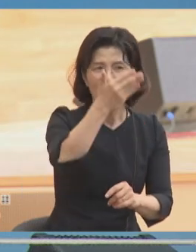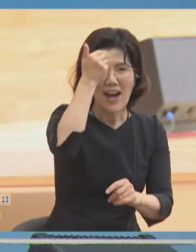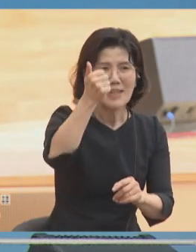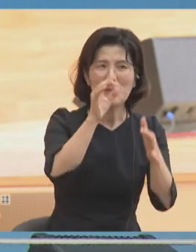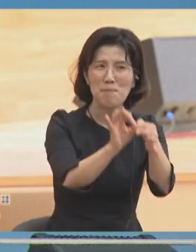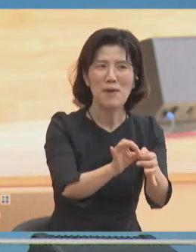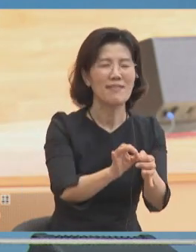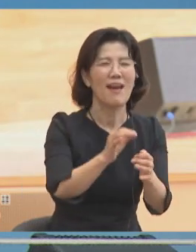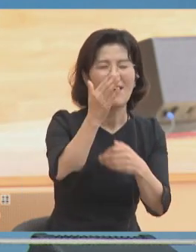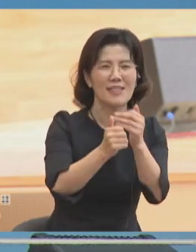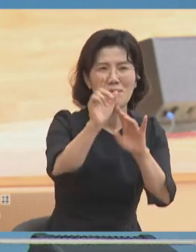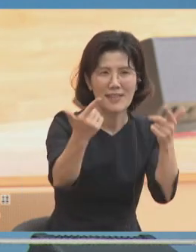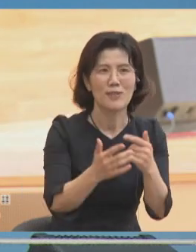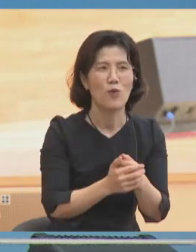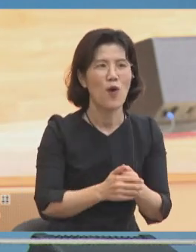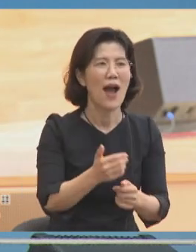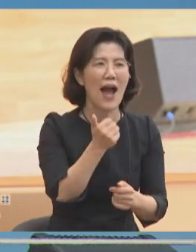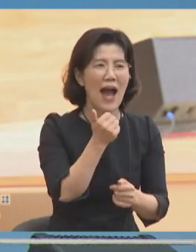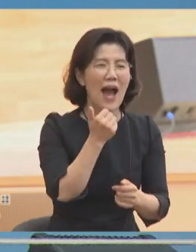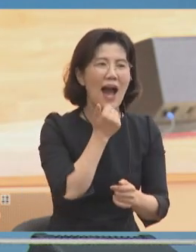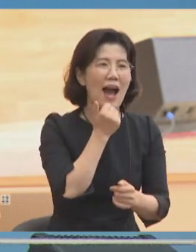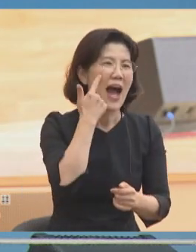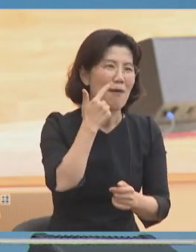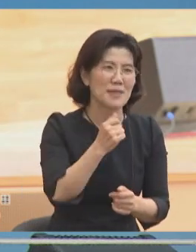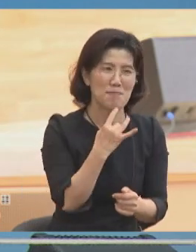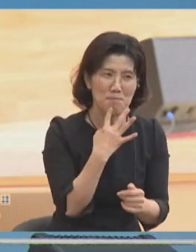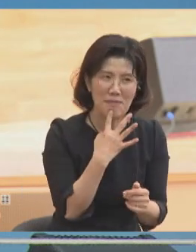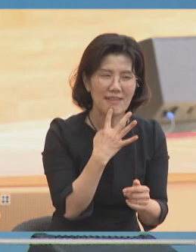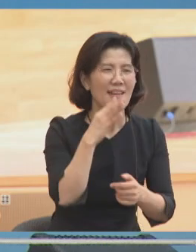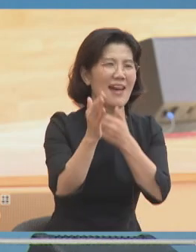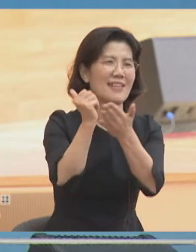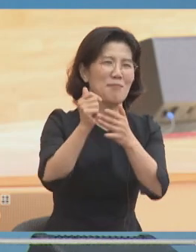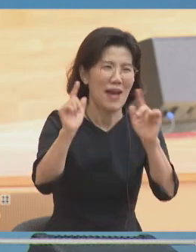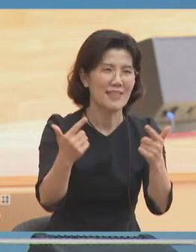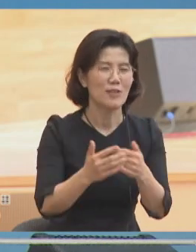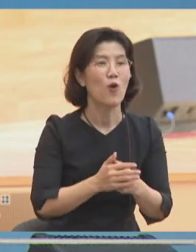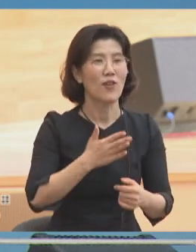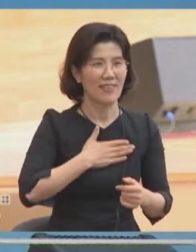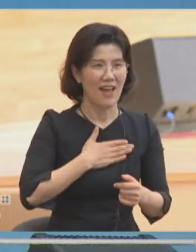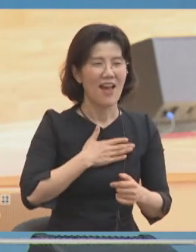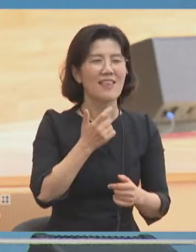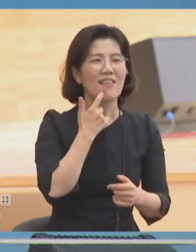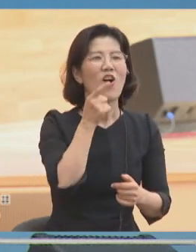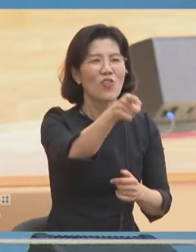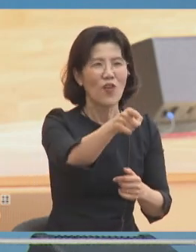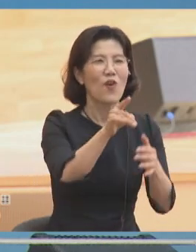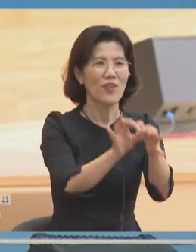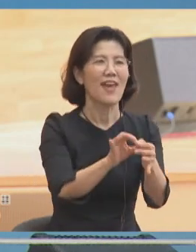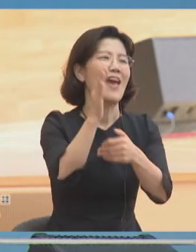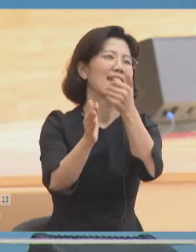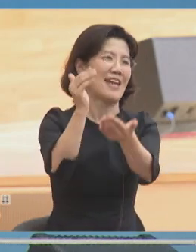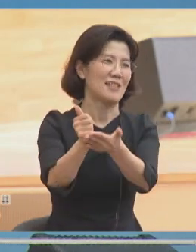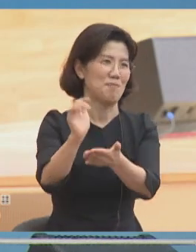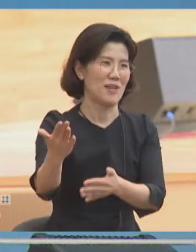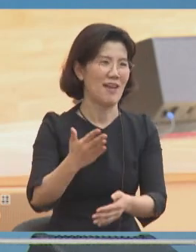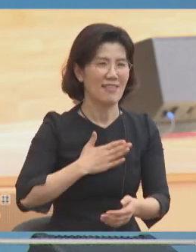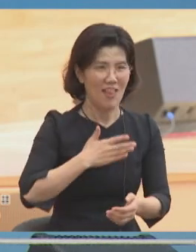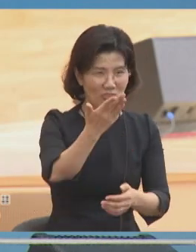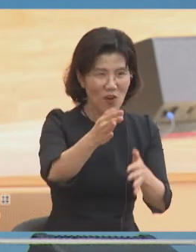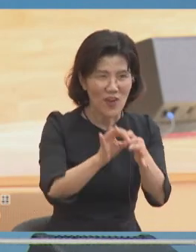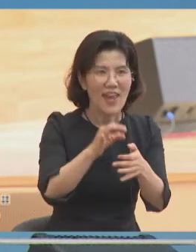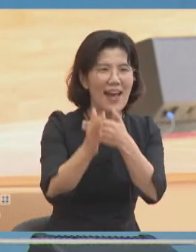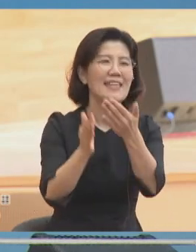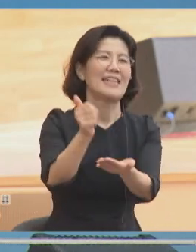하나님이 아니라 너의 아버지만이 하나님이 아니라 야곱아 나는 너의 하나님이야 나는 너의